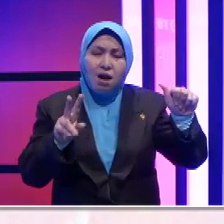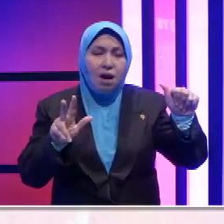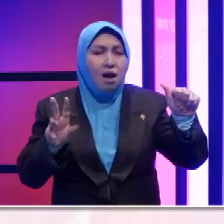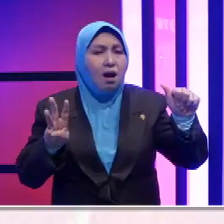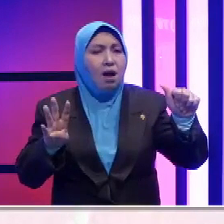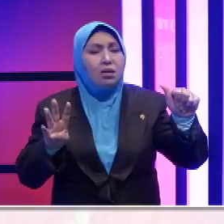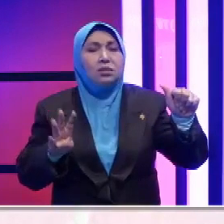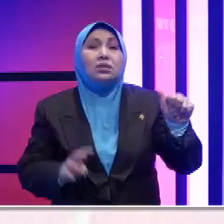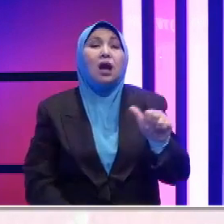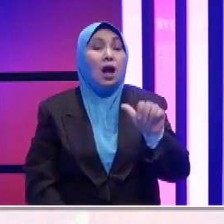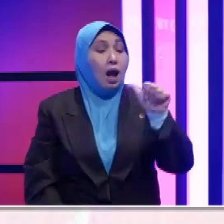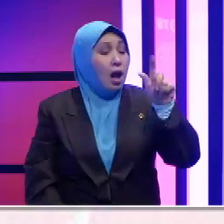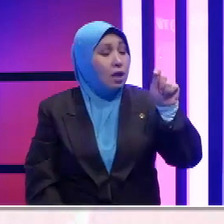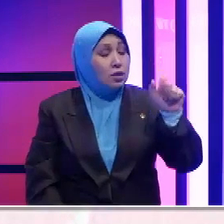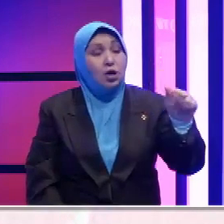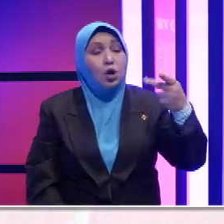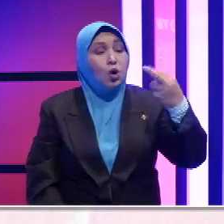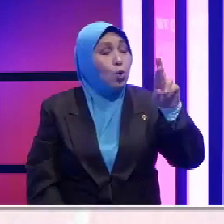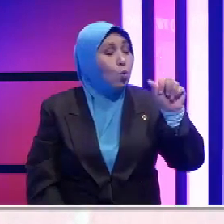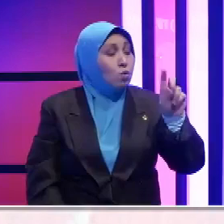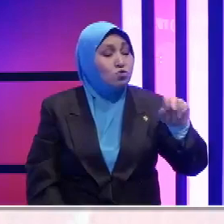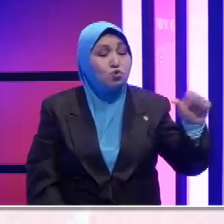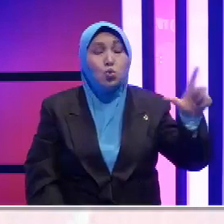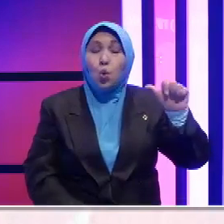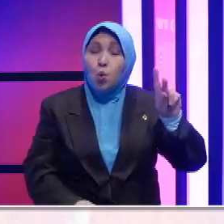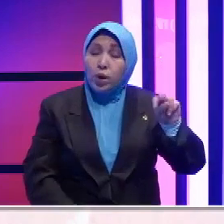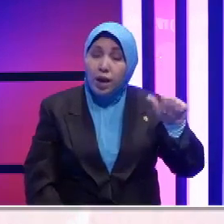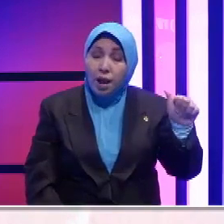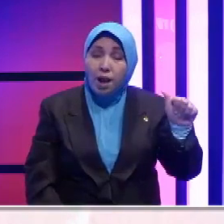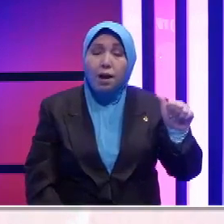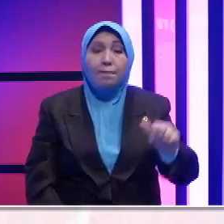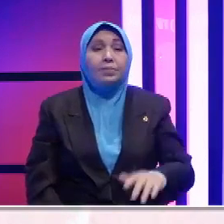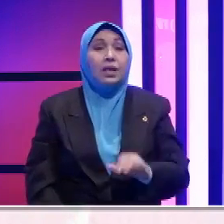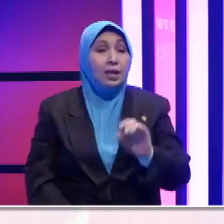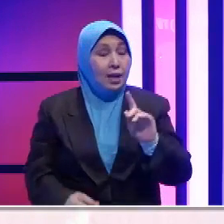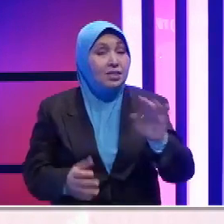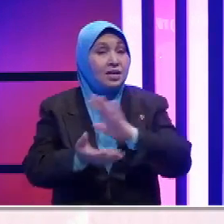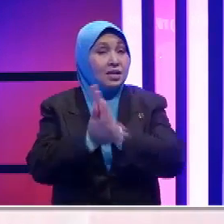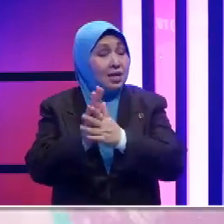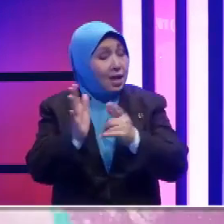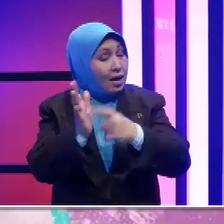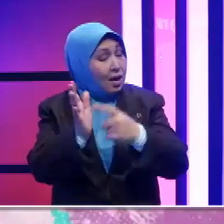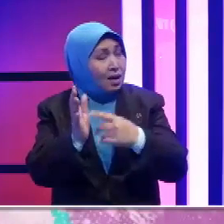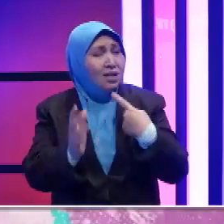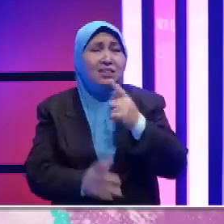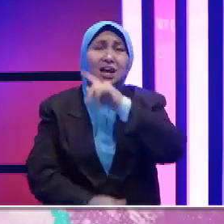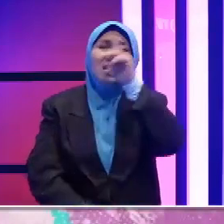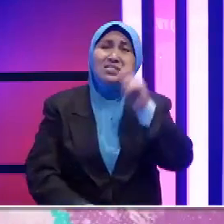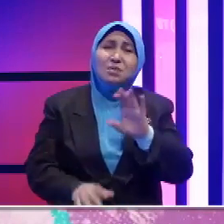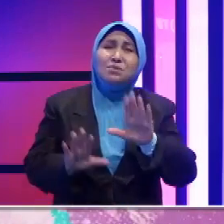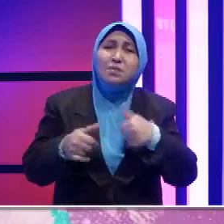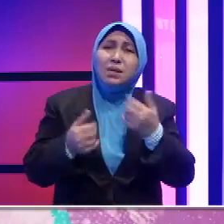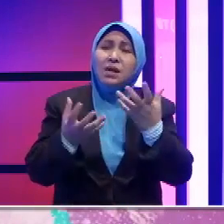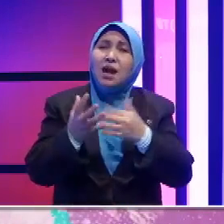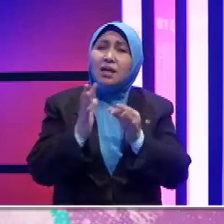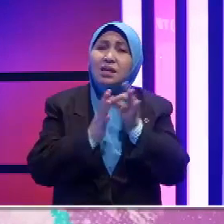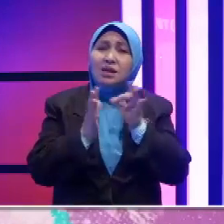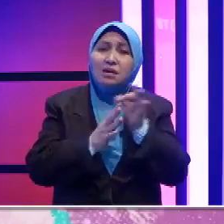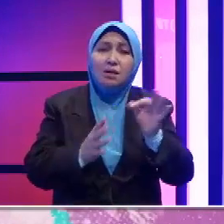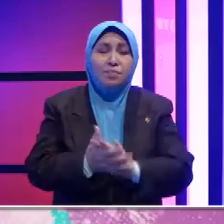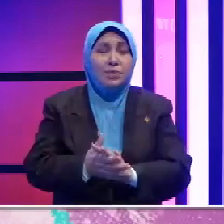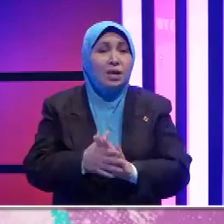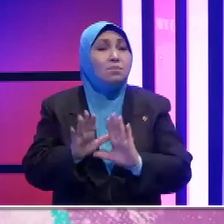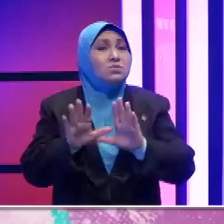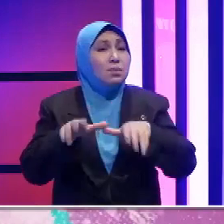najan asyruna kan jadi kira-kira kita Tetani macam mana lah kiye dia sama